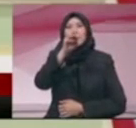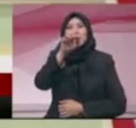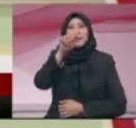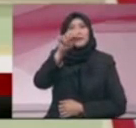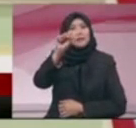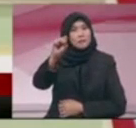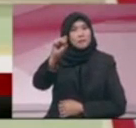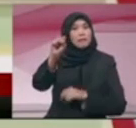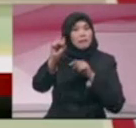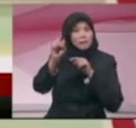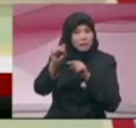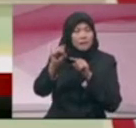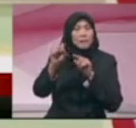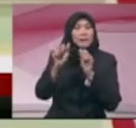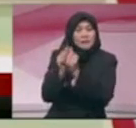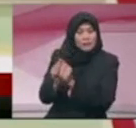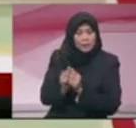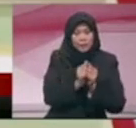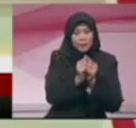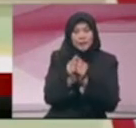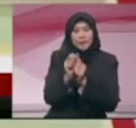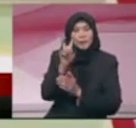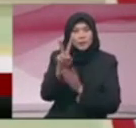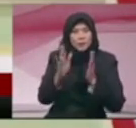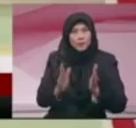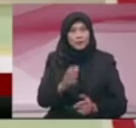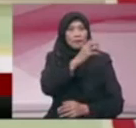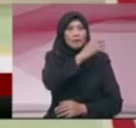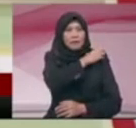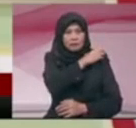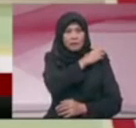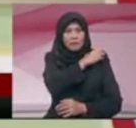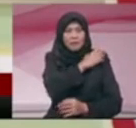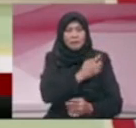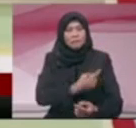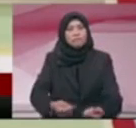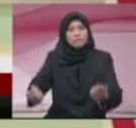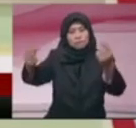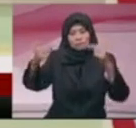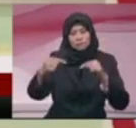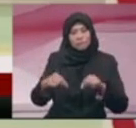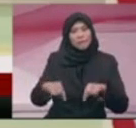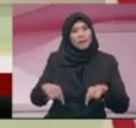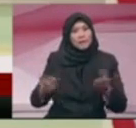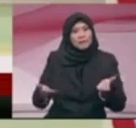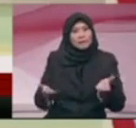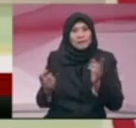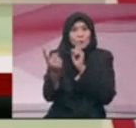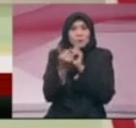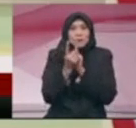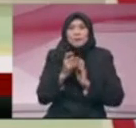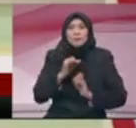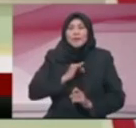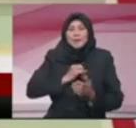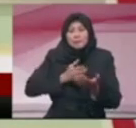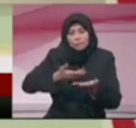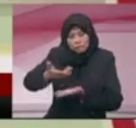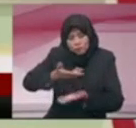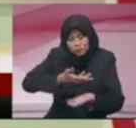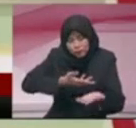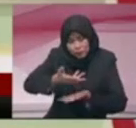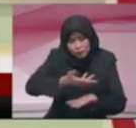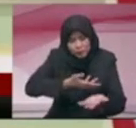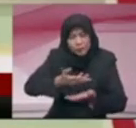Malaysia Airlines bersama dua lagi pegawai telah datang berjumpa saya untuk mengadakan perbincangan